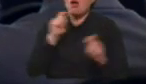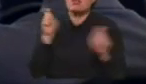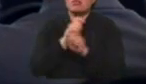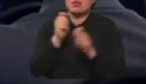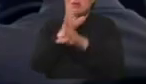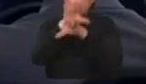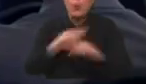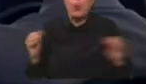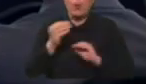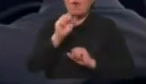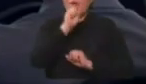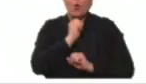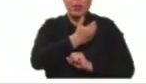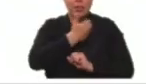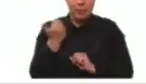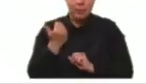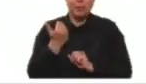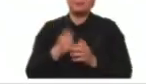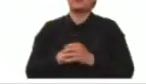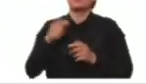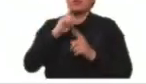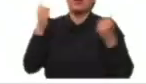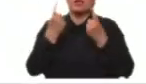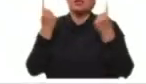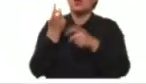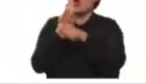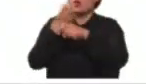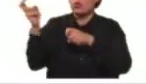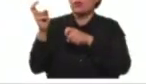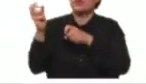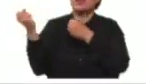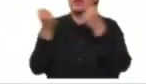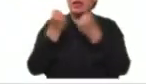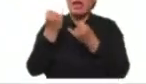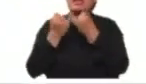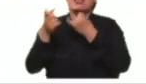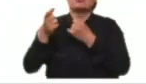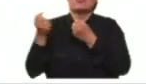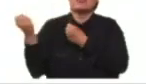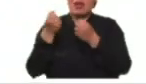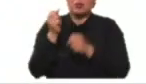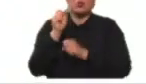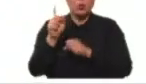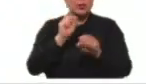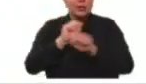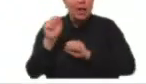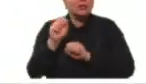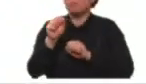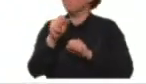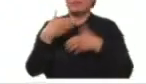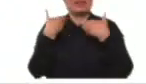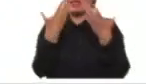wymiera i jego nie ma. To też jest zjawisko wykluczenia transportowego, nawet jeżeli ten transport jest, ale on nie